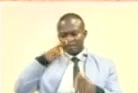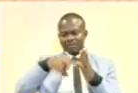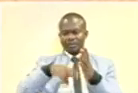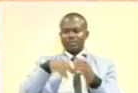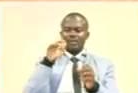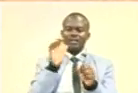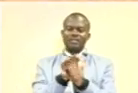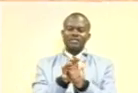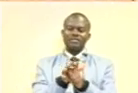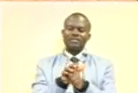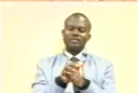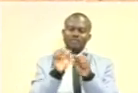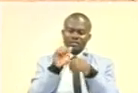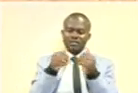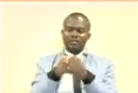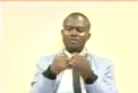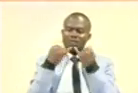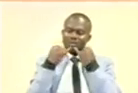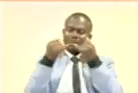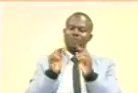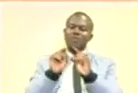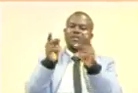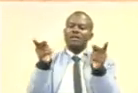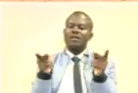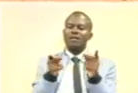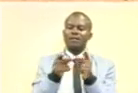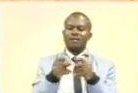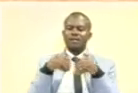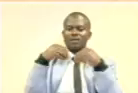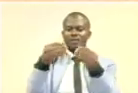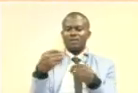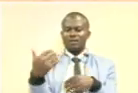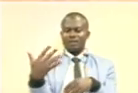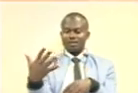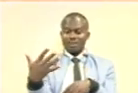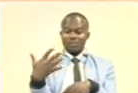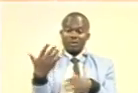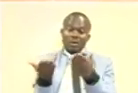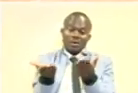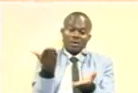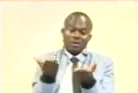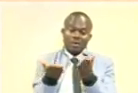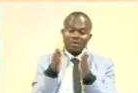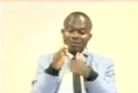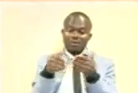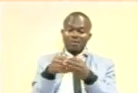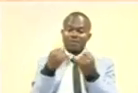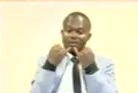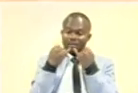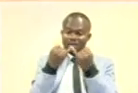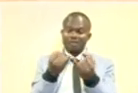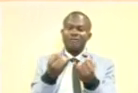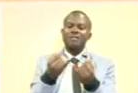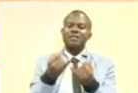igihe ushobora kugutuma ahantu baguhaye nk'agapapuro wenda umuntu bakagutumyaho